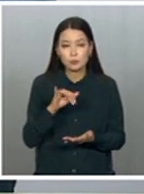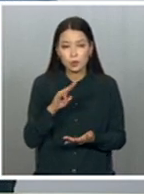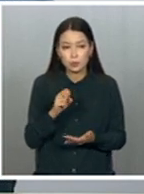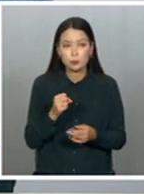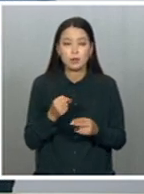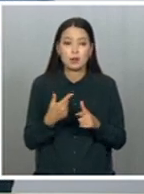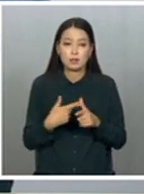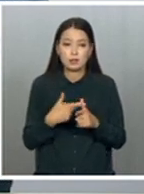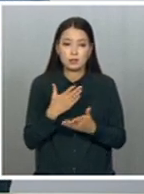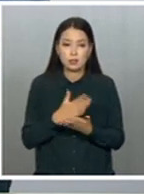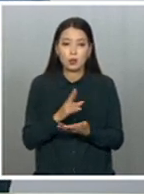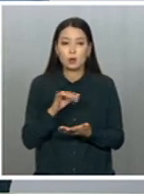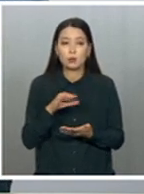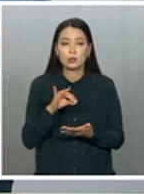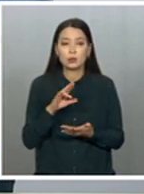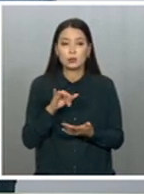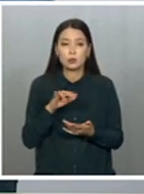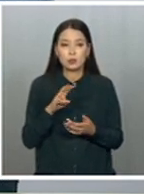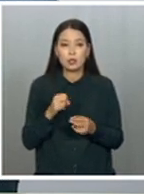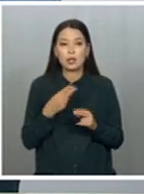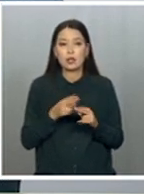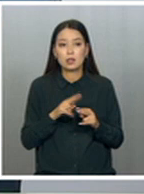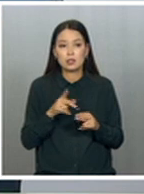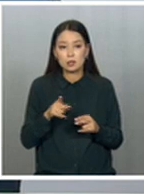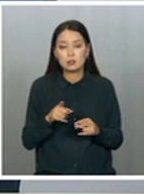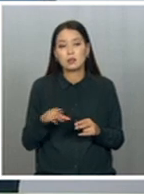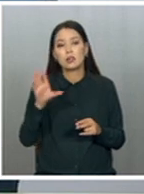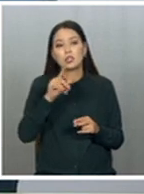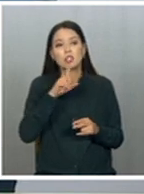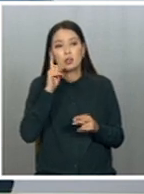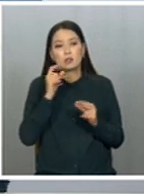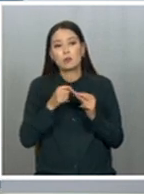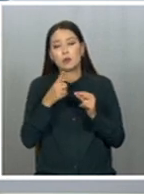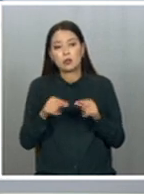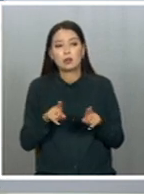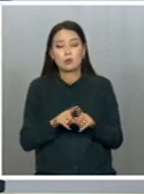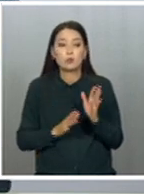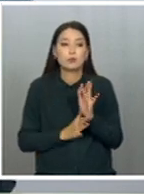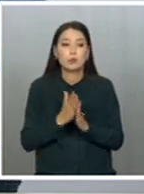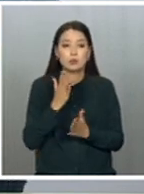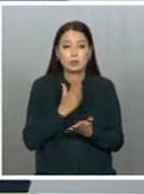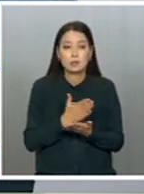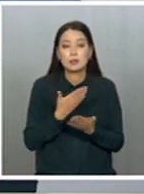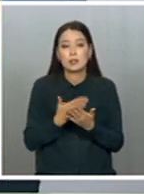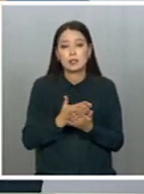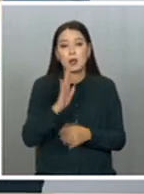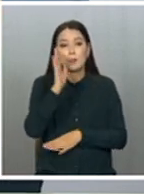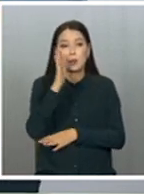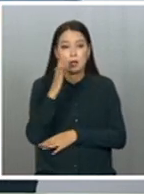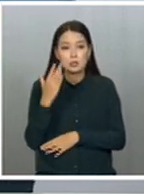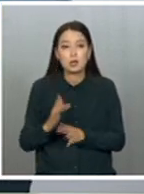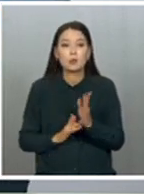асады. Кутикулалық транспирация көп жағдайда жас жапырақтарда қарқынды жүреді. Мысалы, қайың өсімдігінің